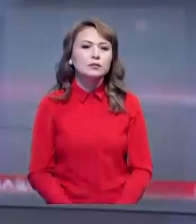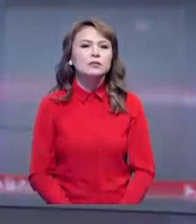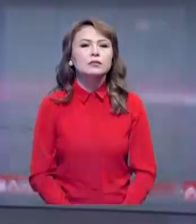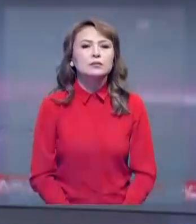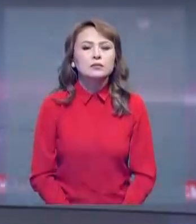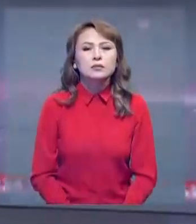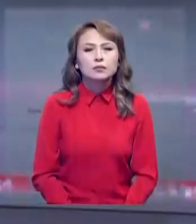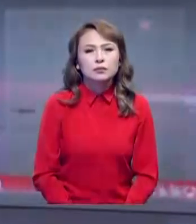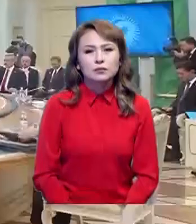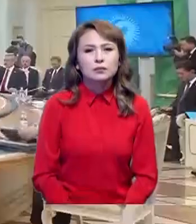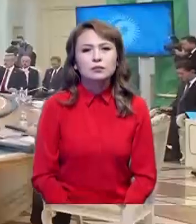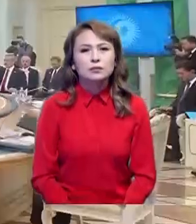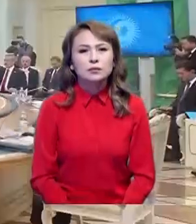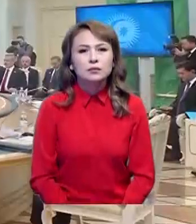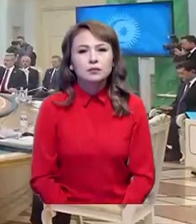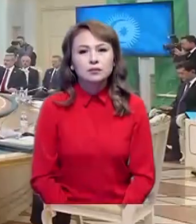тыңдайық.